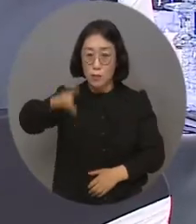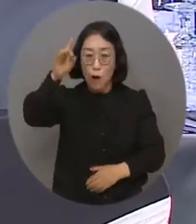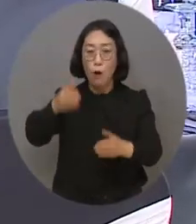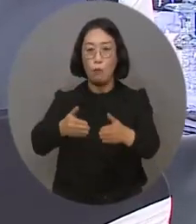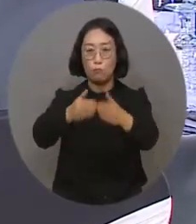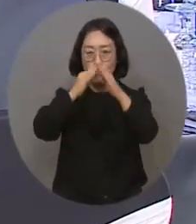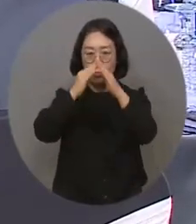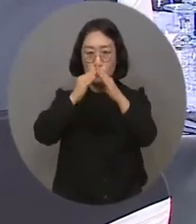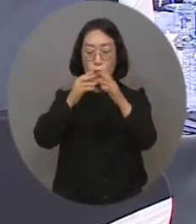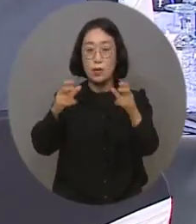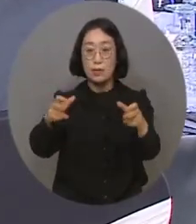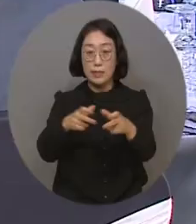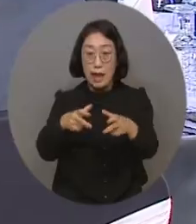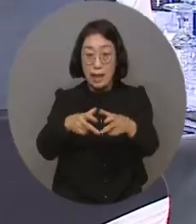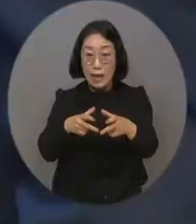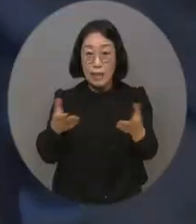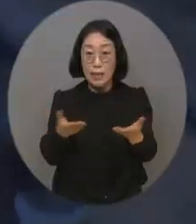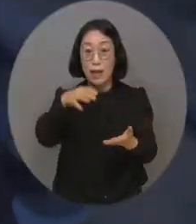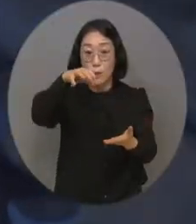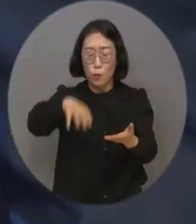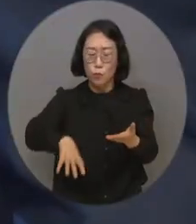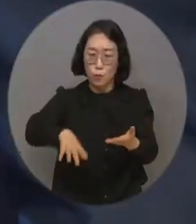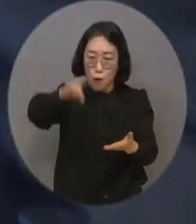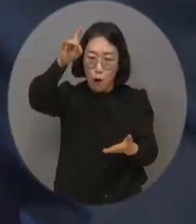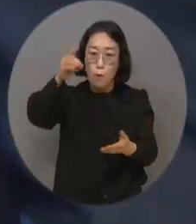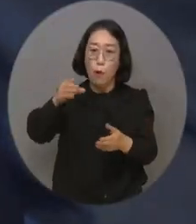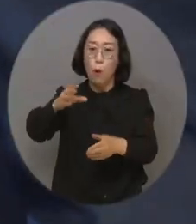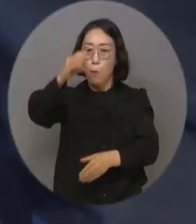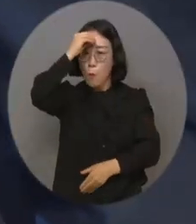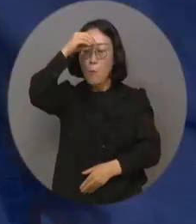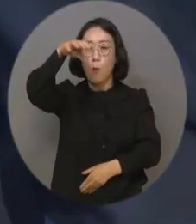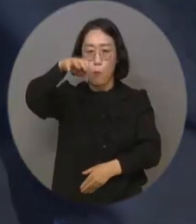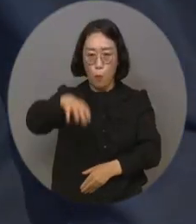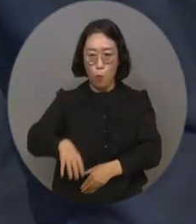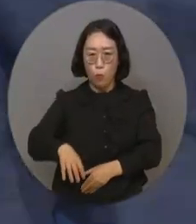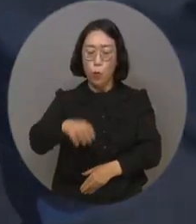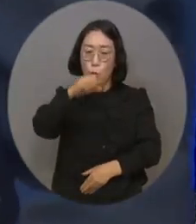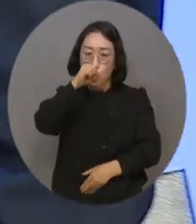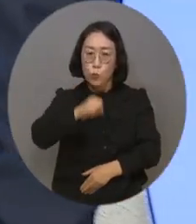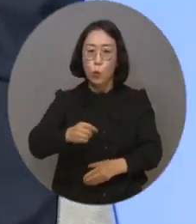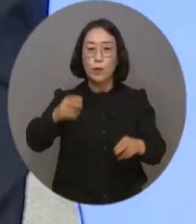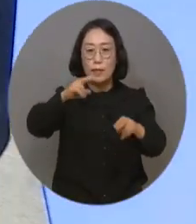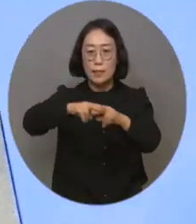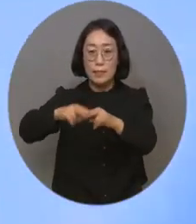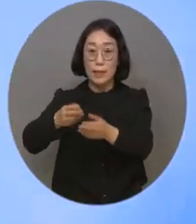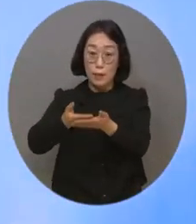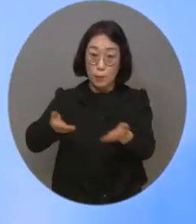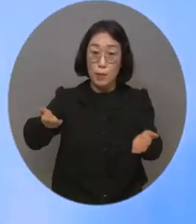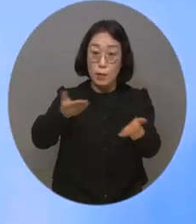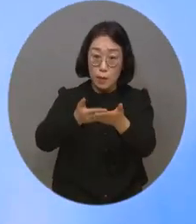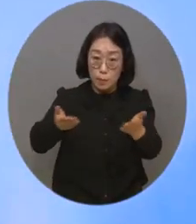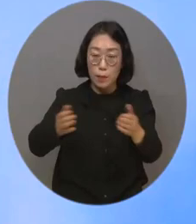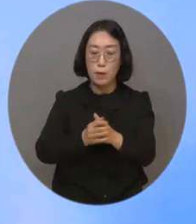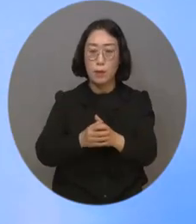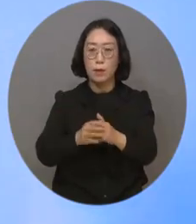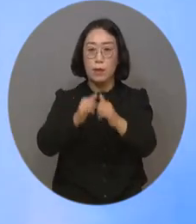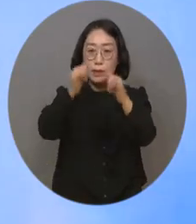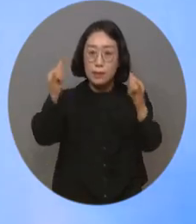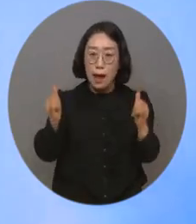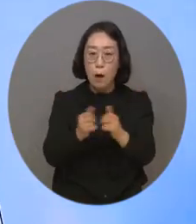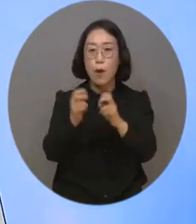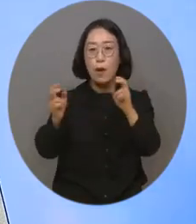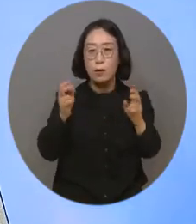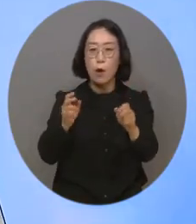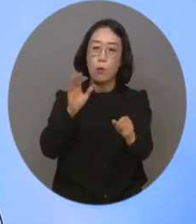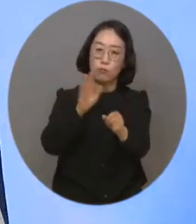자회사형 표준사업장입니다. 양질의 장애인 일자리를 제공하고 대기업의 자회사형 표준사업장 확산에